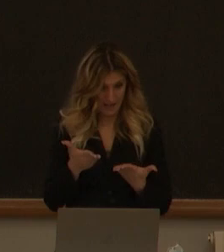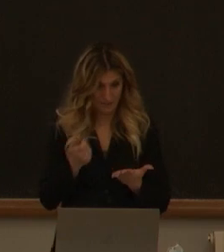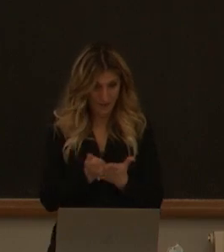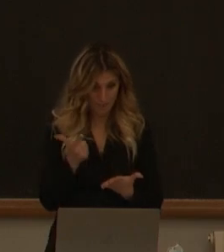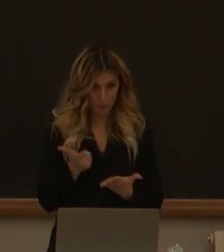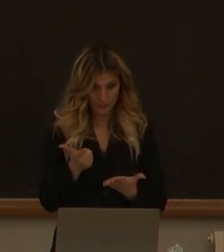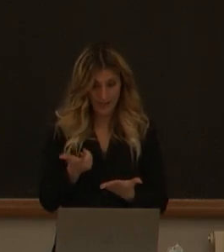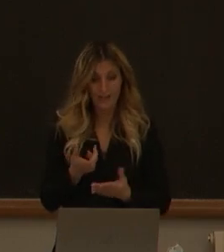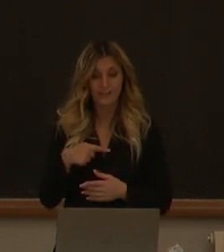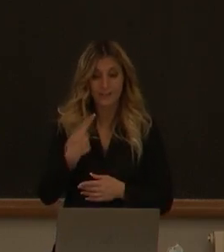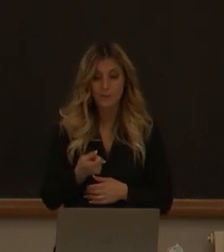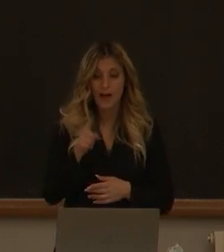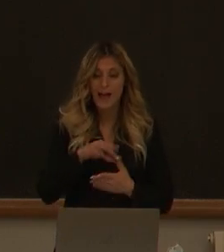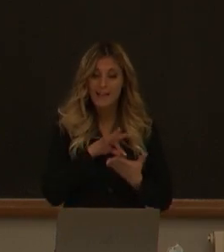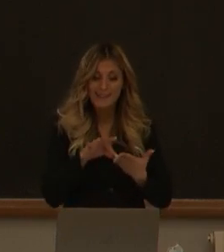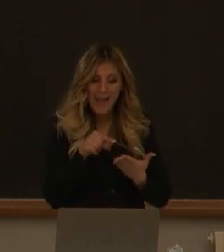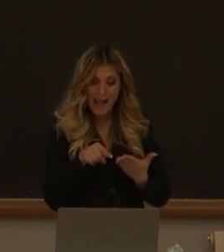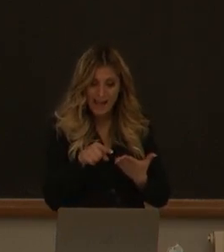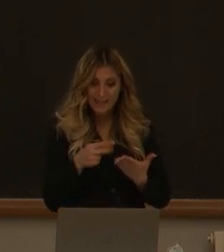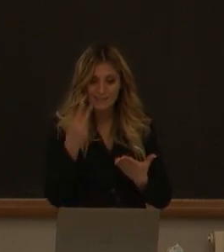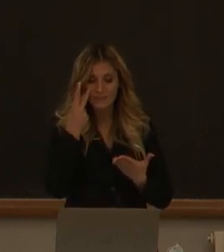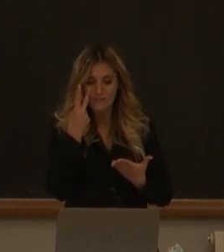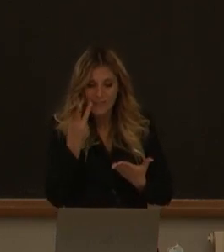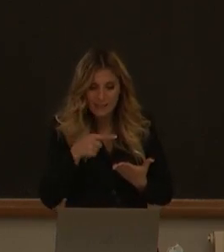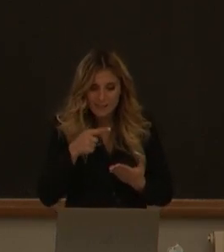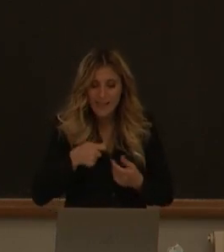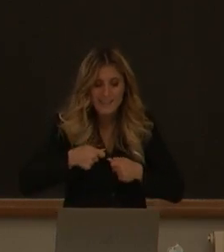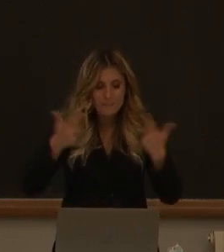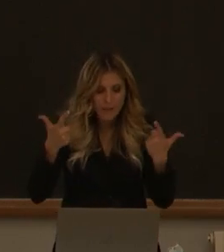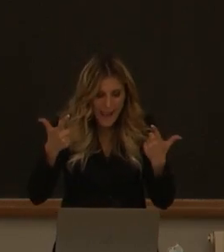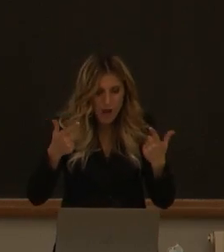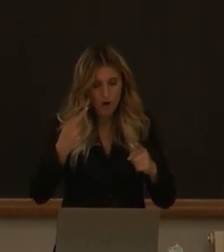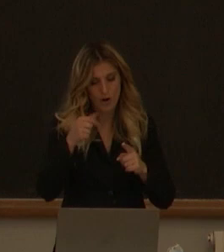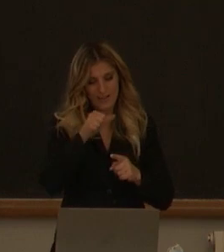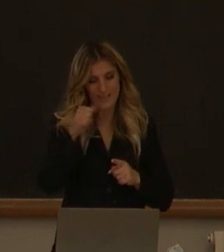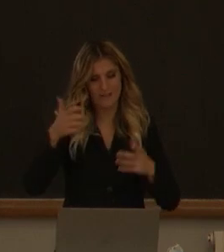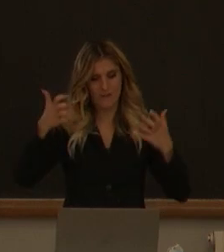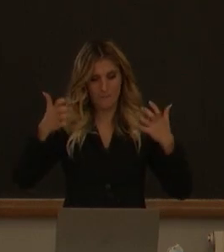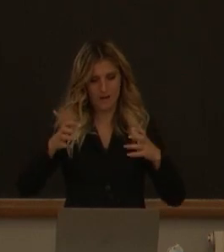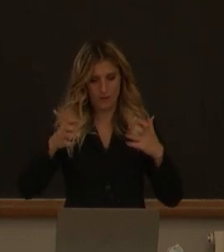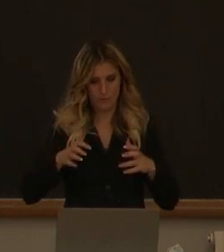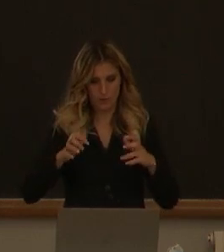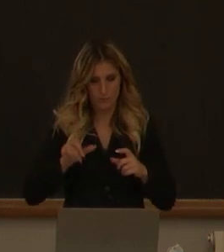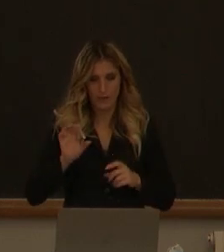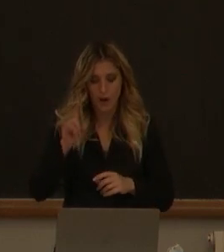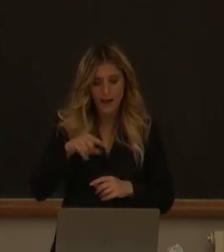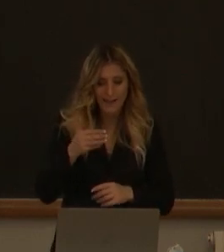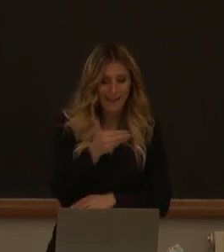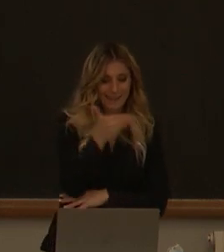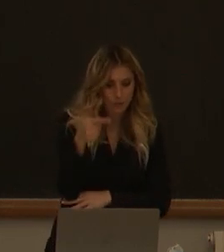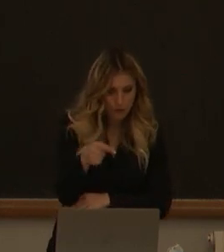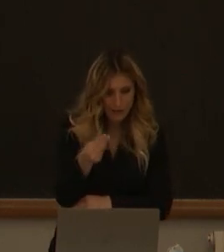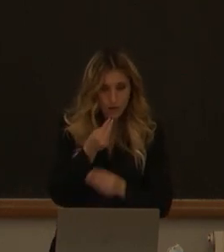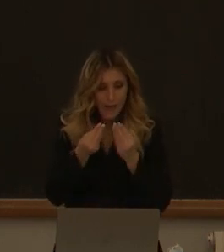e rilevare poi i dati, ovviamente quelli quantitativi, dello spreco alimentare sia nella ristorazione, nelle mense